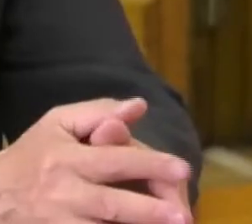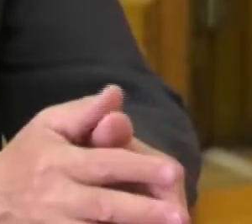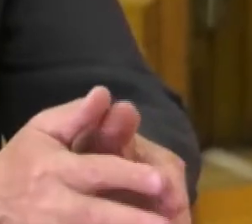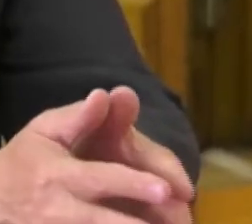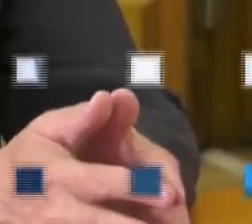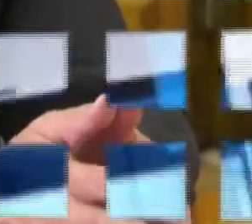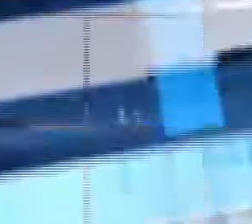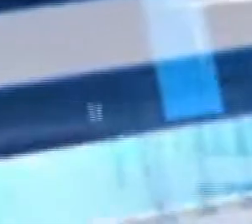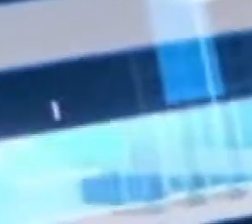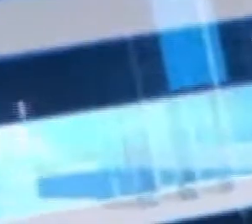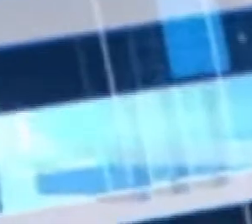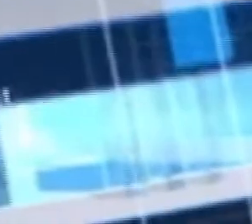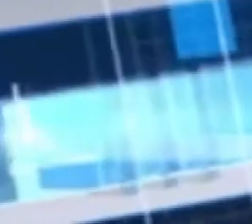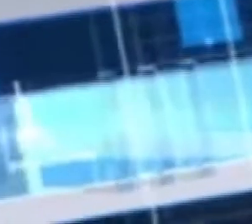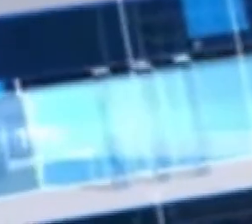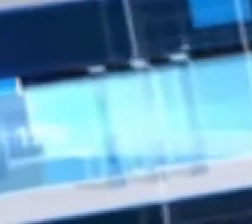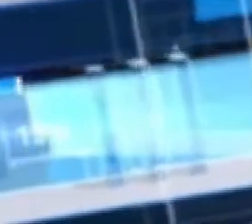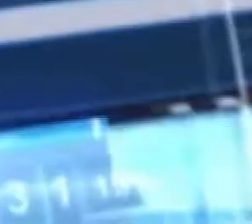Бакыджана Баяхметова.